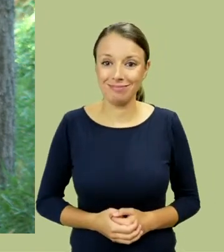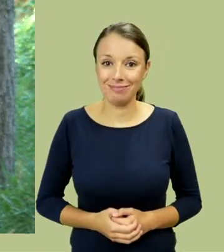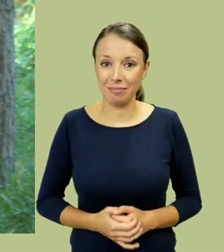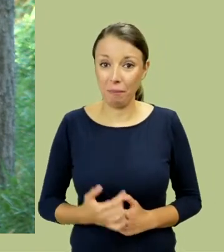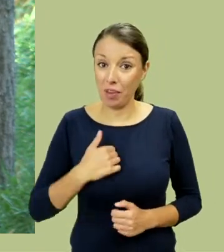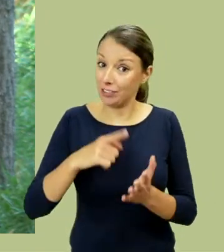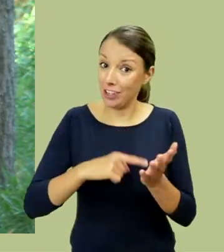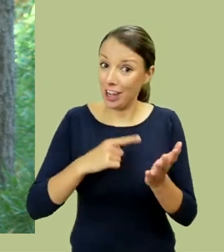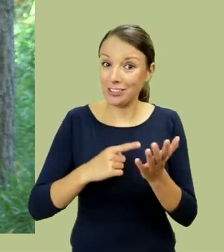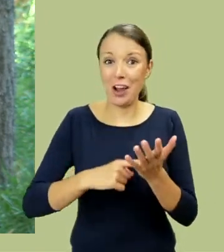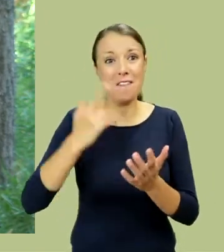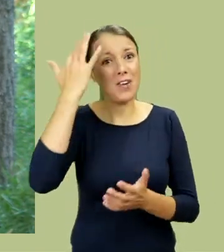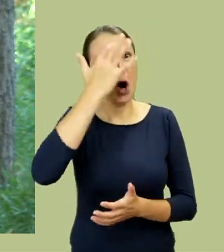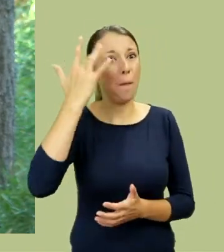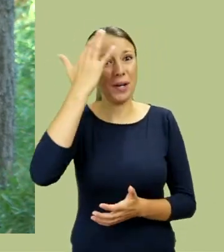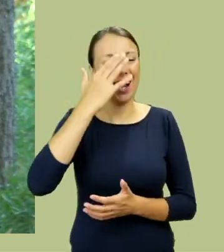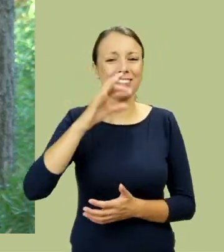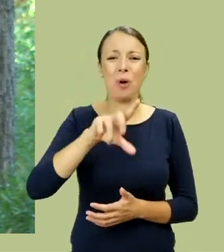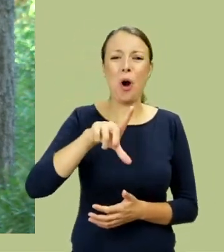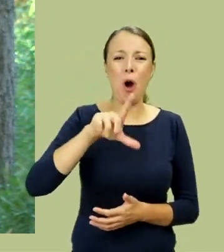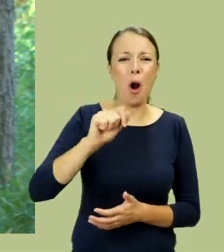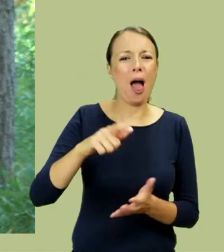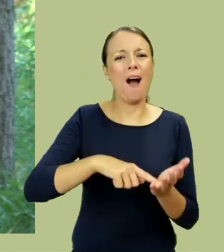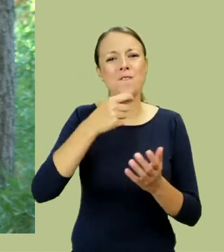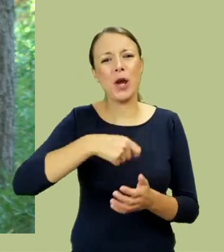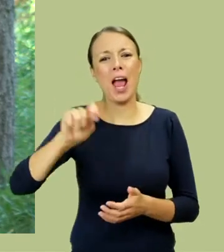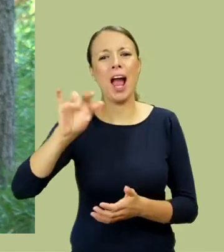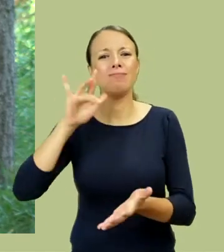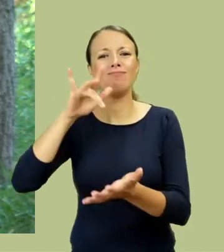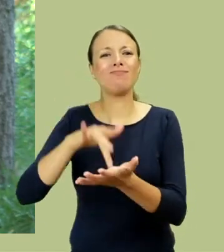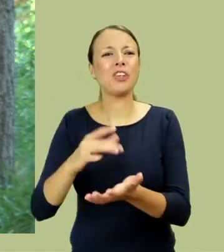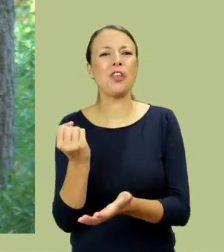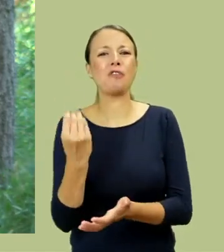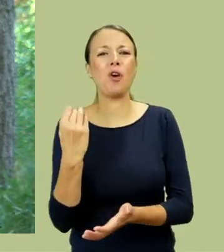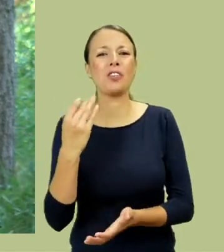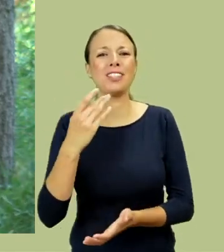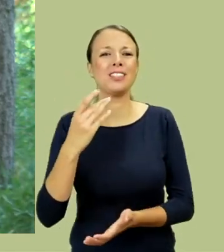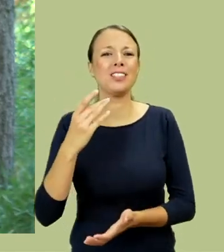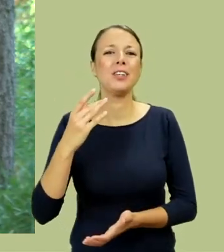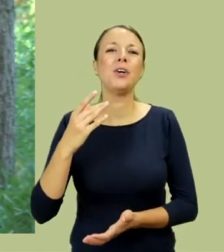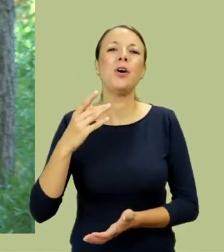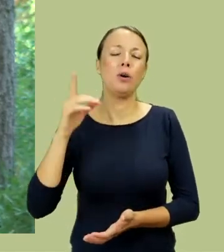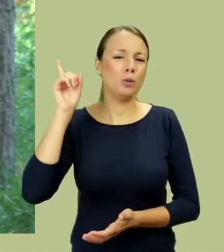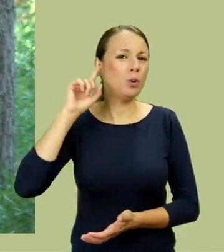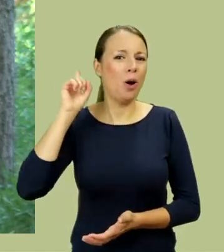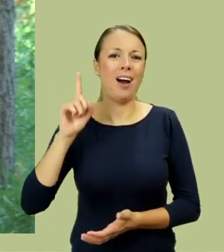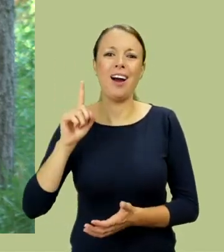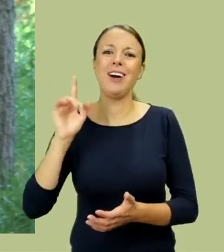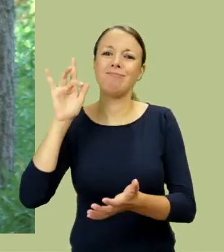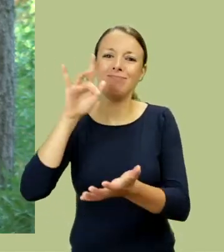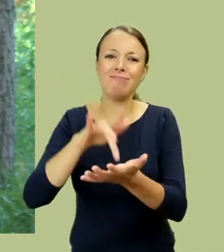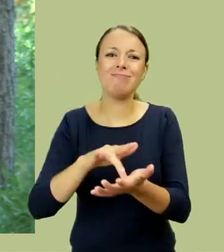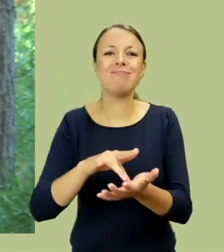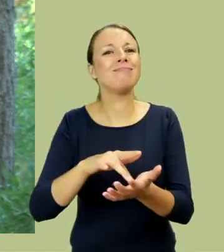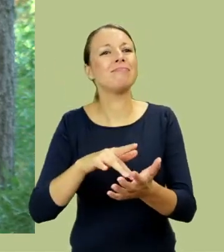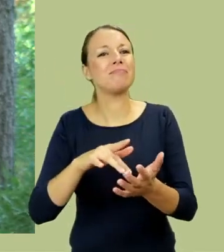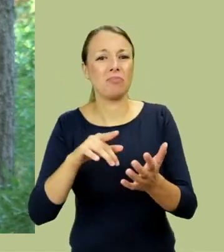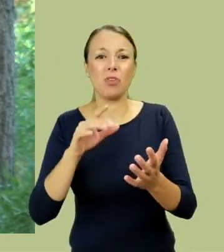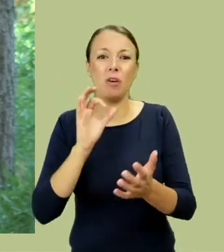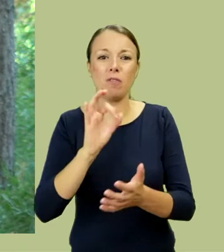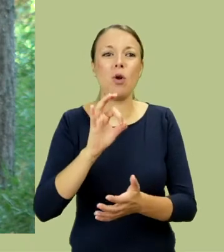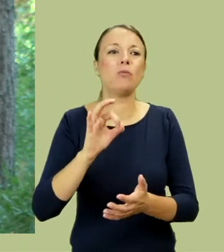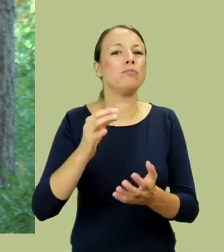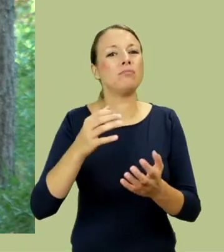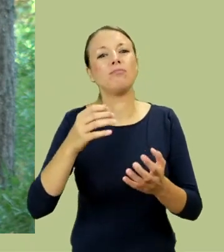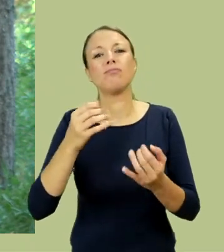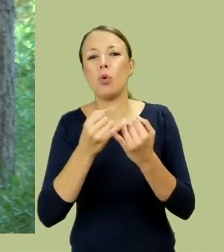wyjeżdżającą na dworcu w Suwałkach z sakwojarzem, w którym jeszcze nie było broni, ale już za chwilę. Natomiast były porady